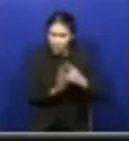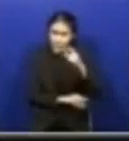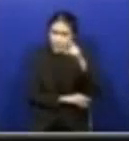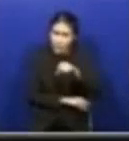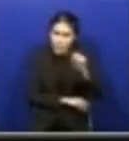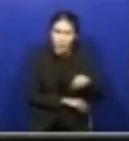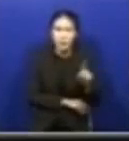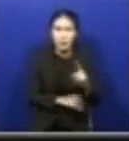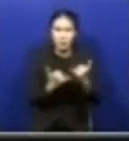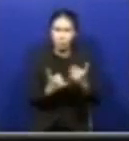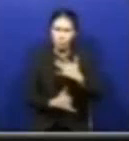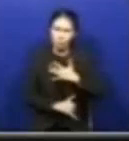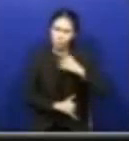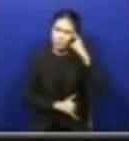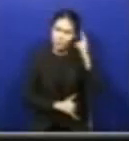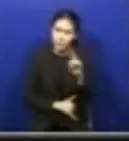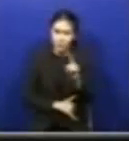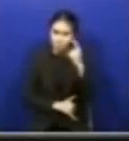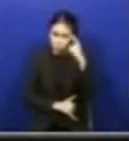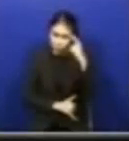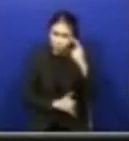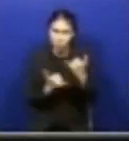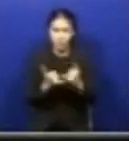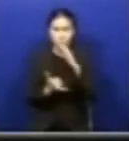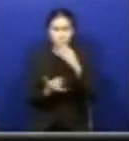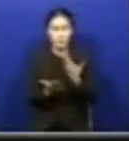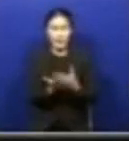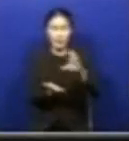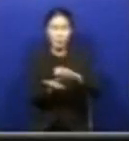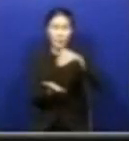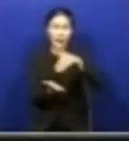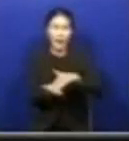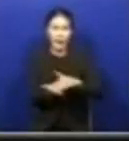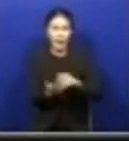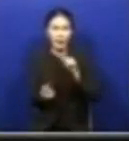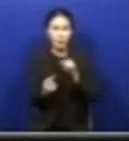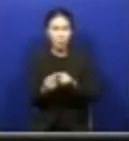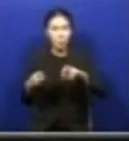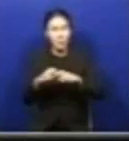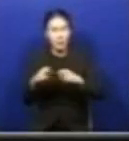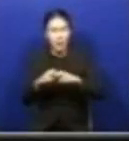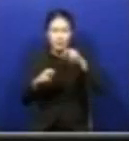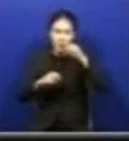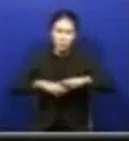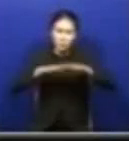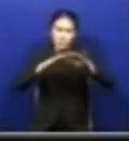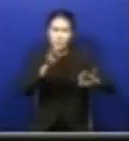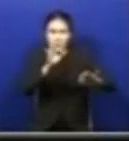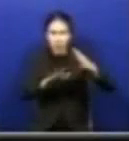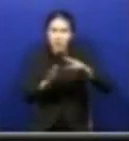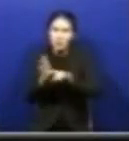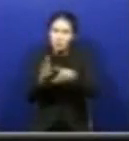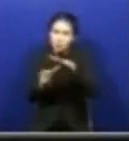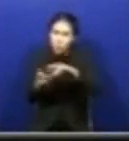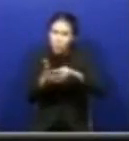ดยังไงครับท่านประธานที่เคารพผมคิดว่าถ้าไม่ได้ใช้จริงๆงบภัยแล้งมันมีน้อยมันตะภัยมีน้อย